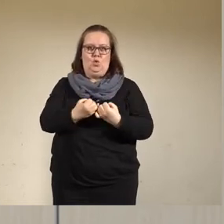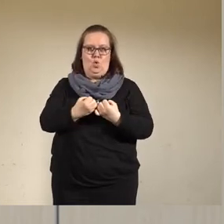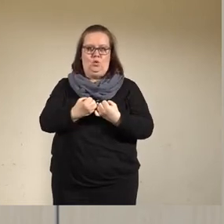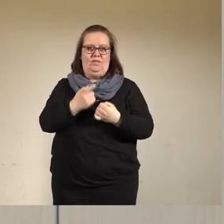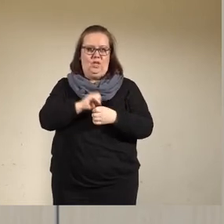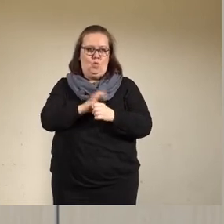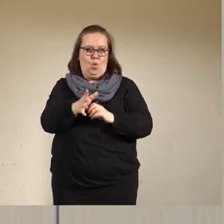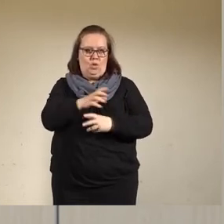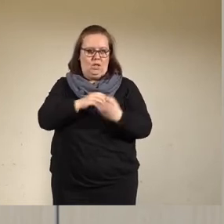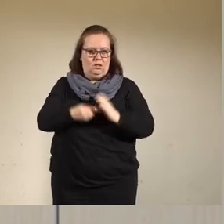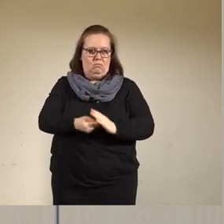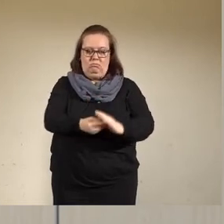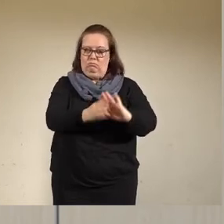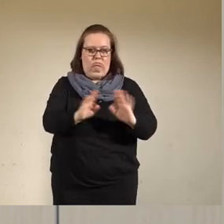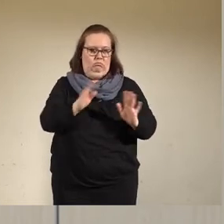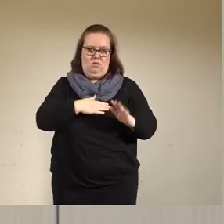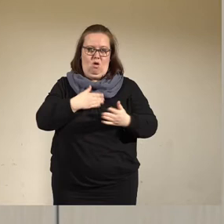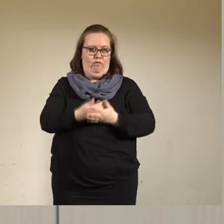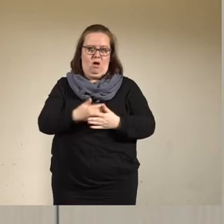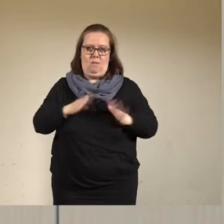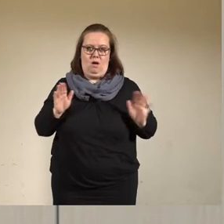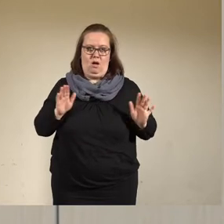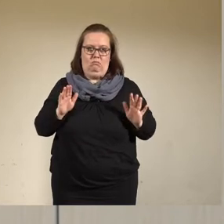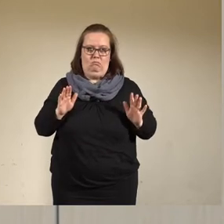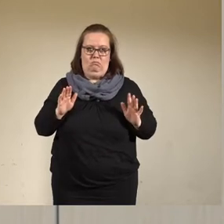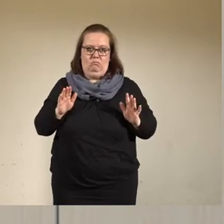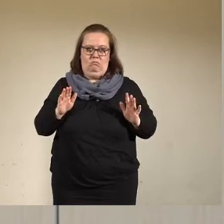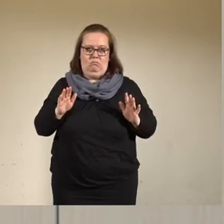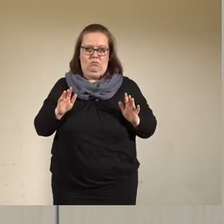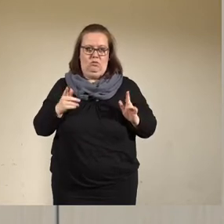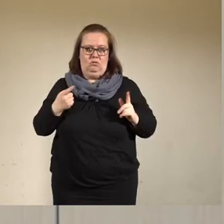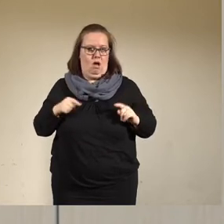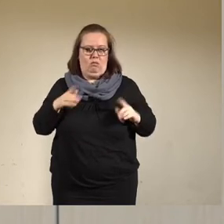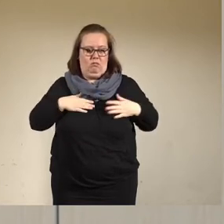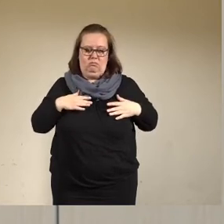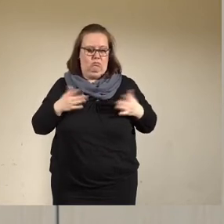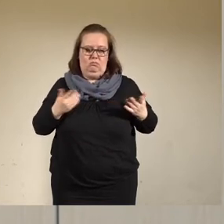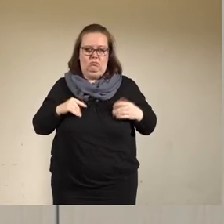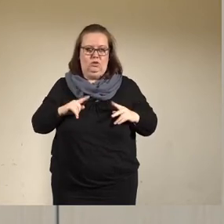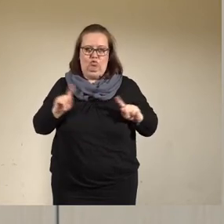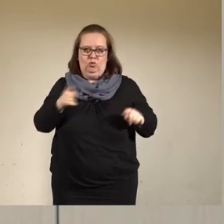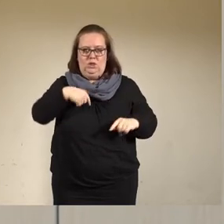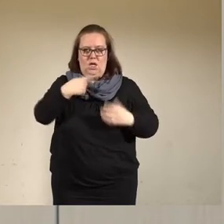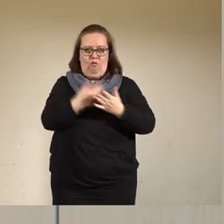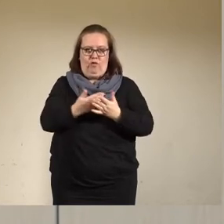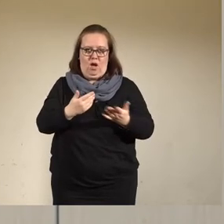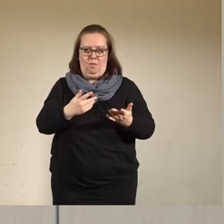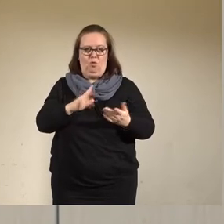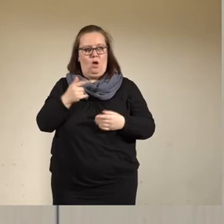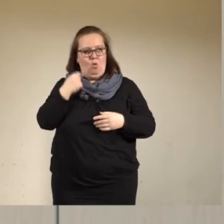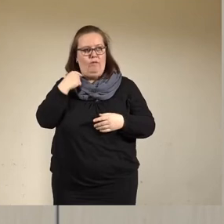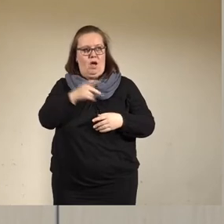durch die Corona-Krise zu helfen. Das sind ganz andere Felder, auf denen wir uns da bewegen. Und das müsste auch